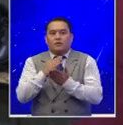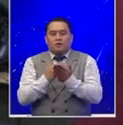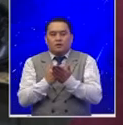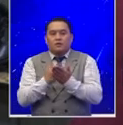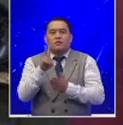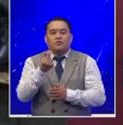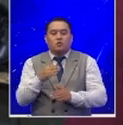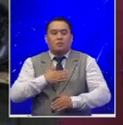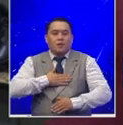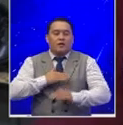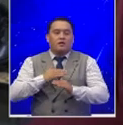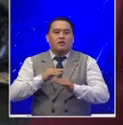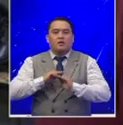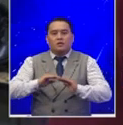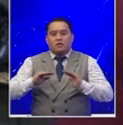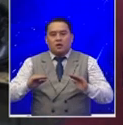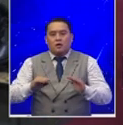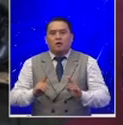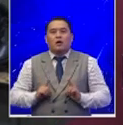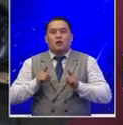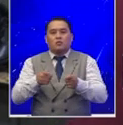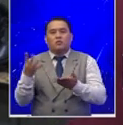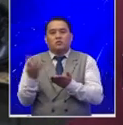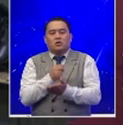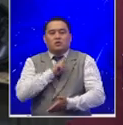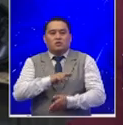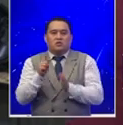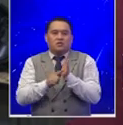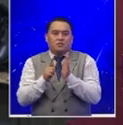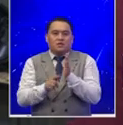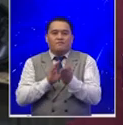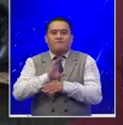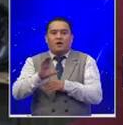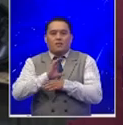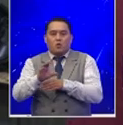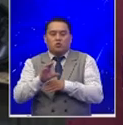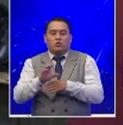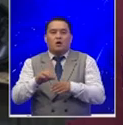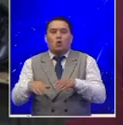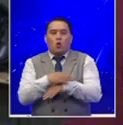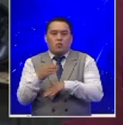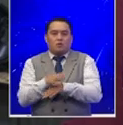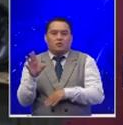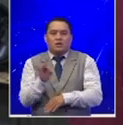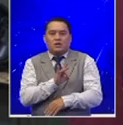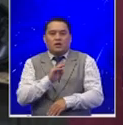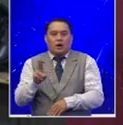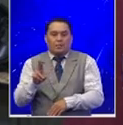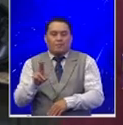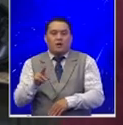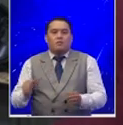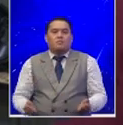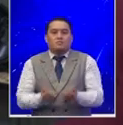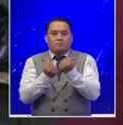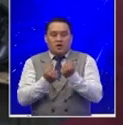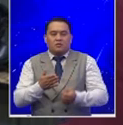Из 200 моих учеников трудоустроились почти 70. Моя цель – наладить выпуск обуви отечественного производства по всей республике. Большую